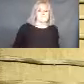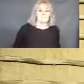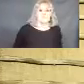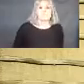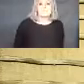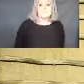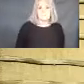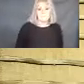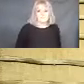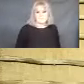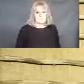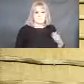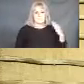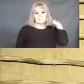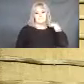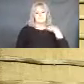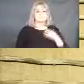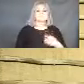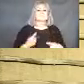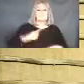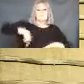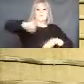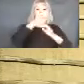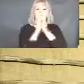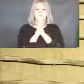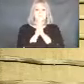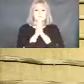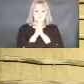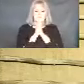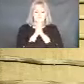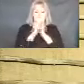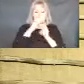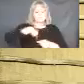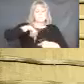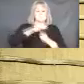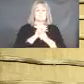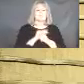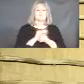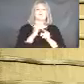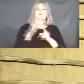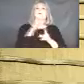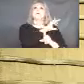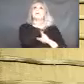ons verder met ons aanlyn reis vandag. Kom ons steek saam die kers aan en dan bid ons saam.